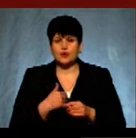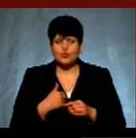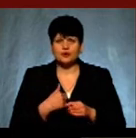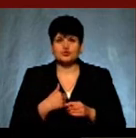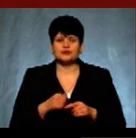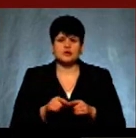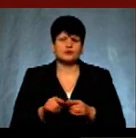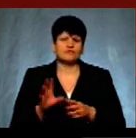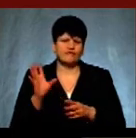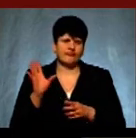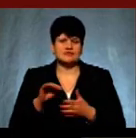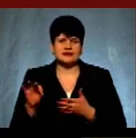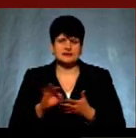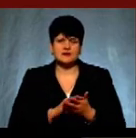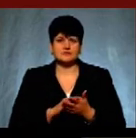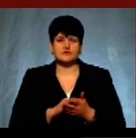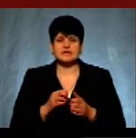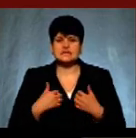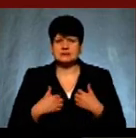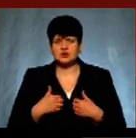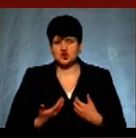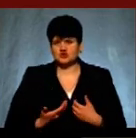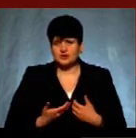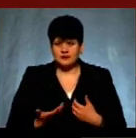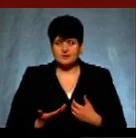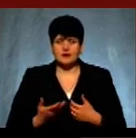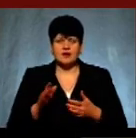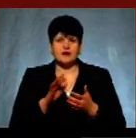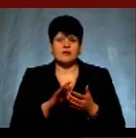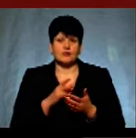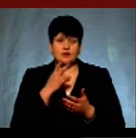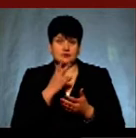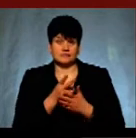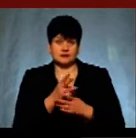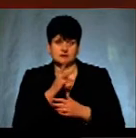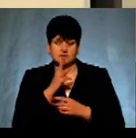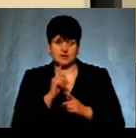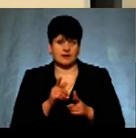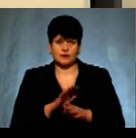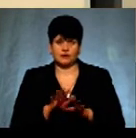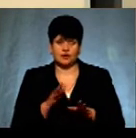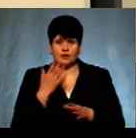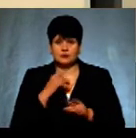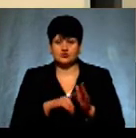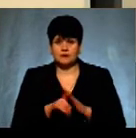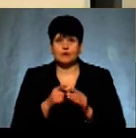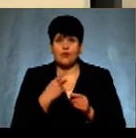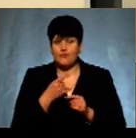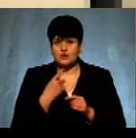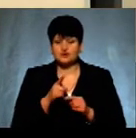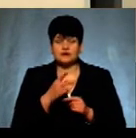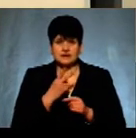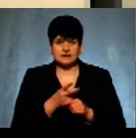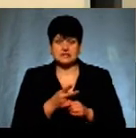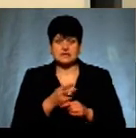і зразу, бо вони ж спішать жити, правда ж? Але коли дивляться на ту зарплату, то вони дуже погоджуються, але коли ми їм починаємо говорити, що все ж таки